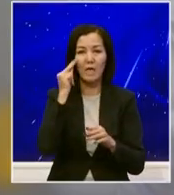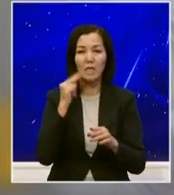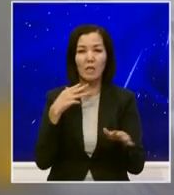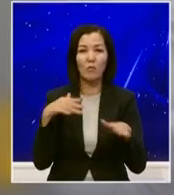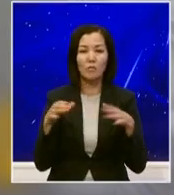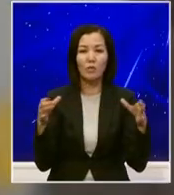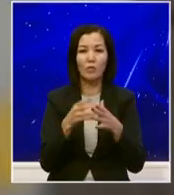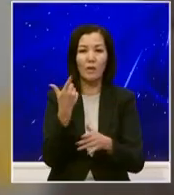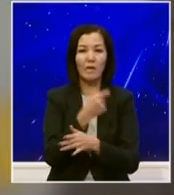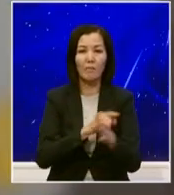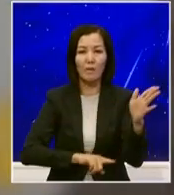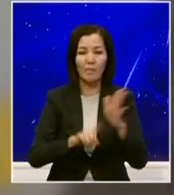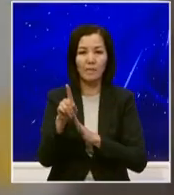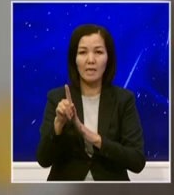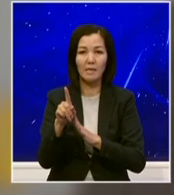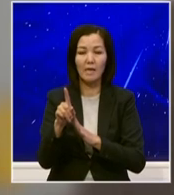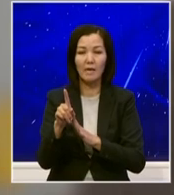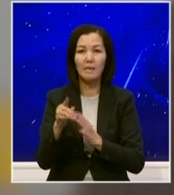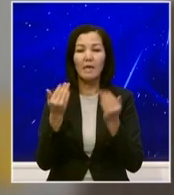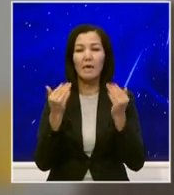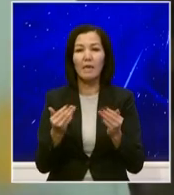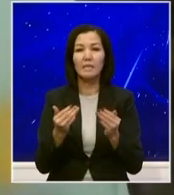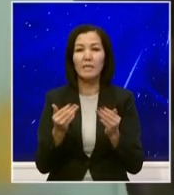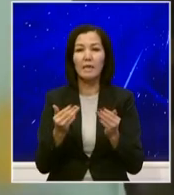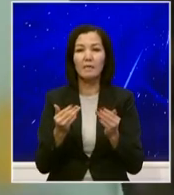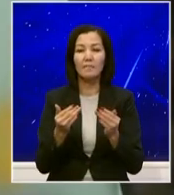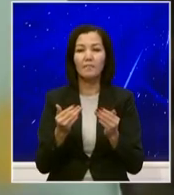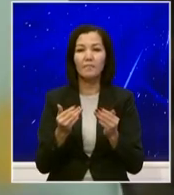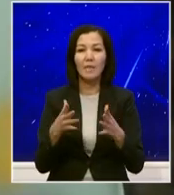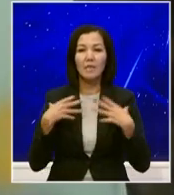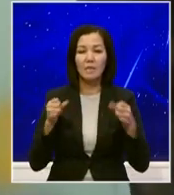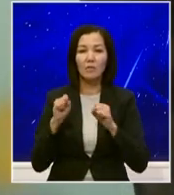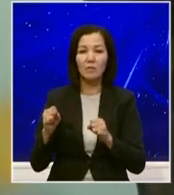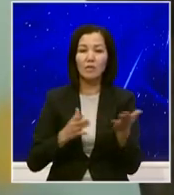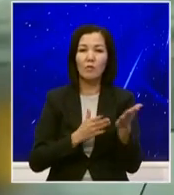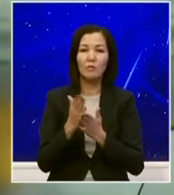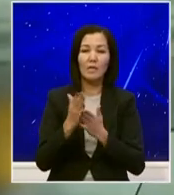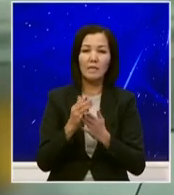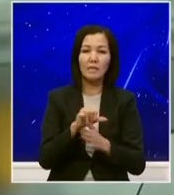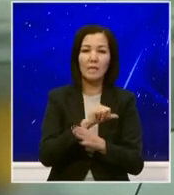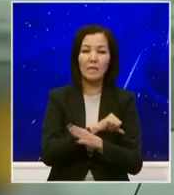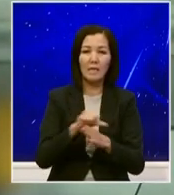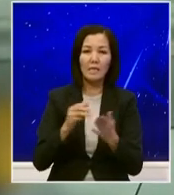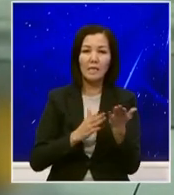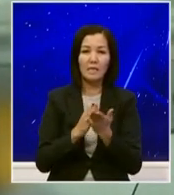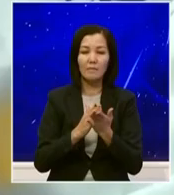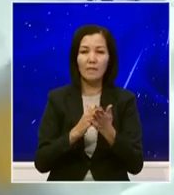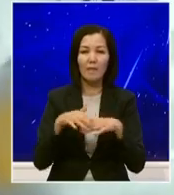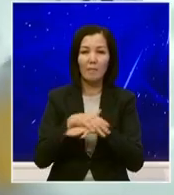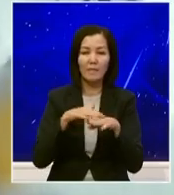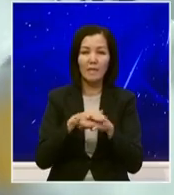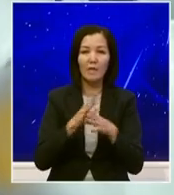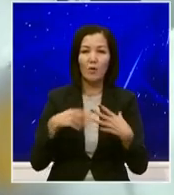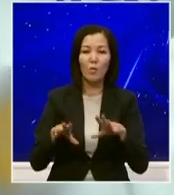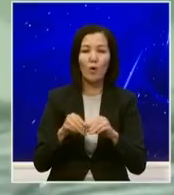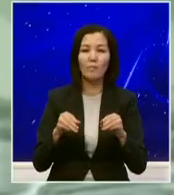топтарға екпе жасалып жатыр. Бұл мұздатылған өнімдермен жұмыс істейтін қызметкерлер. Денсаулық сақтау саласы, кеден қызметінің мамандары мен базарлар мен қоғамдық